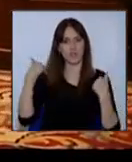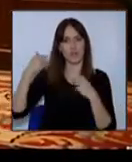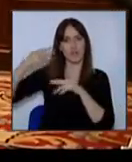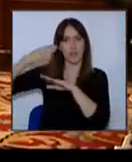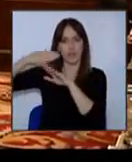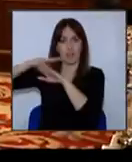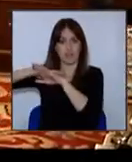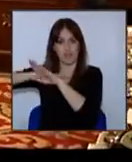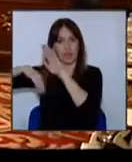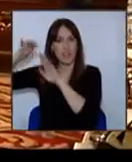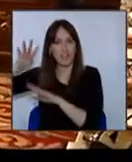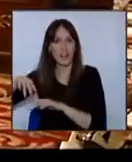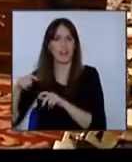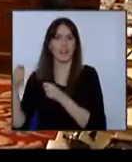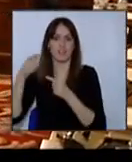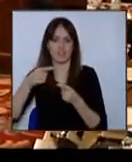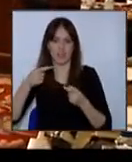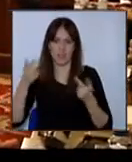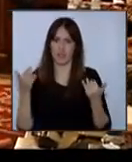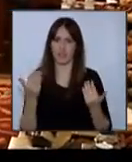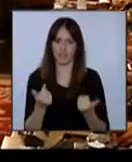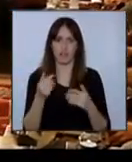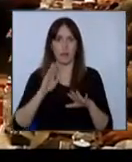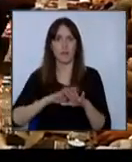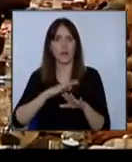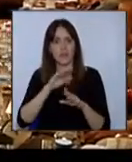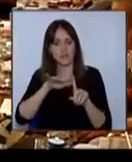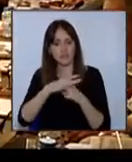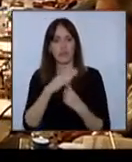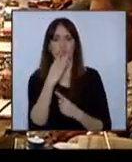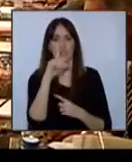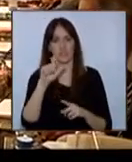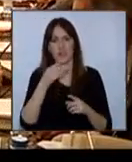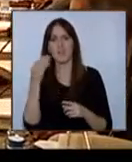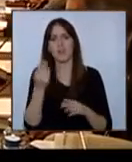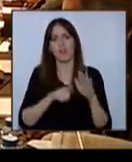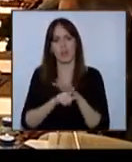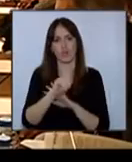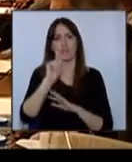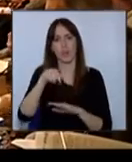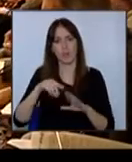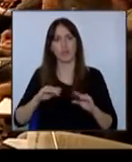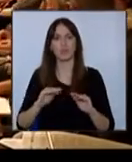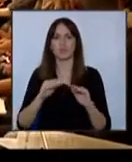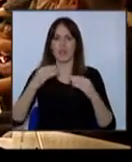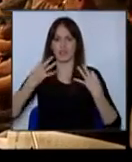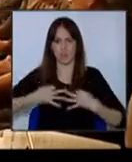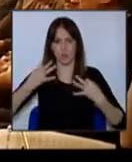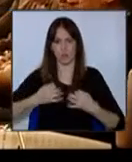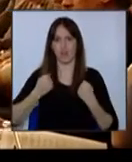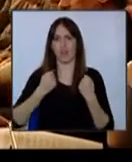catalana els empenyi a posar les piles per millorar la C-17 i puguem gaudir amb la màxima seguretat